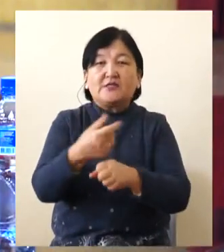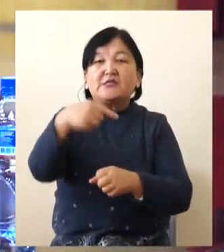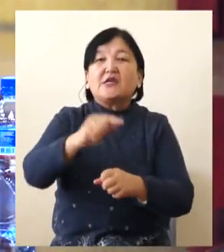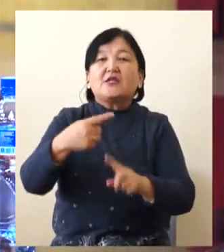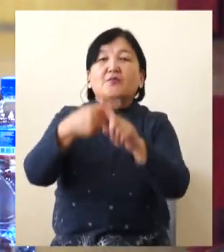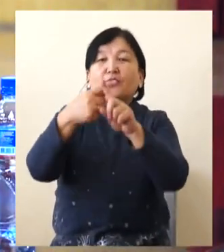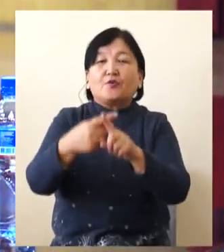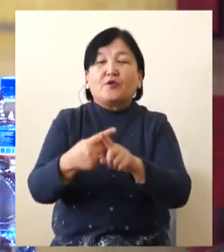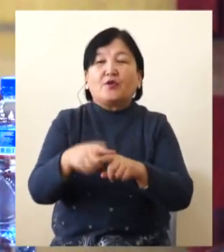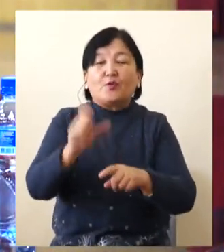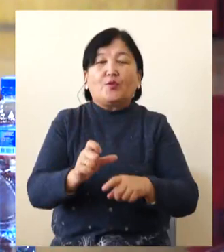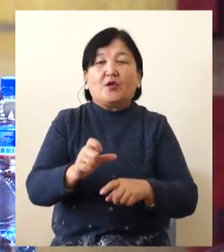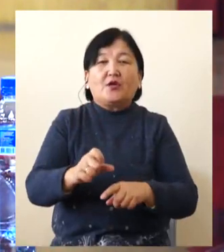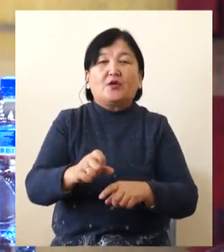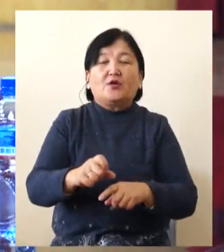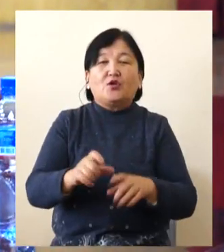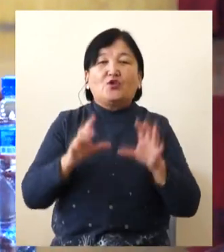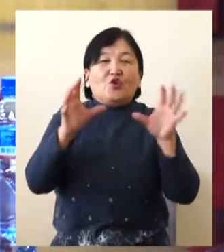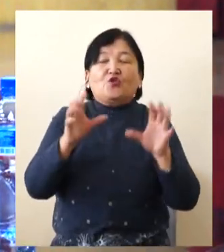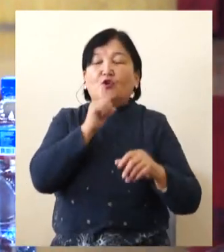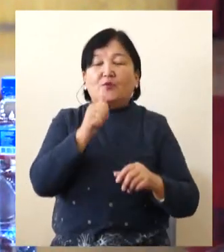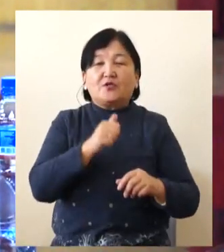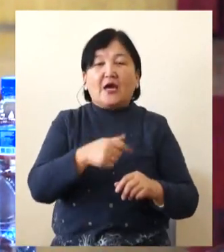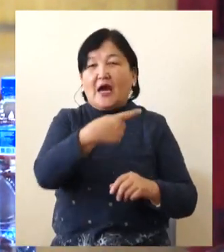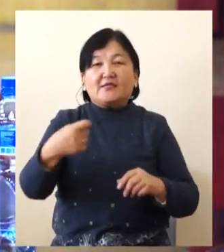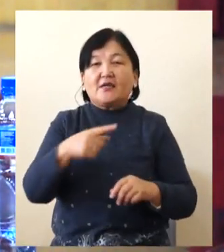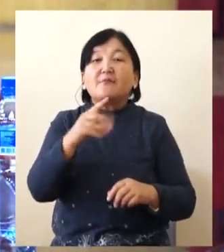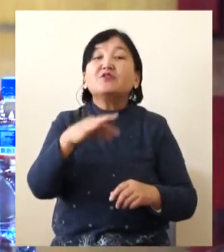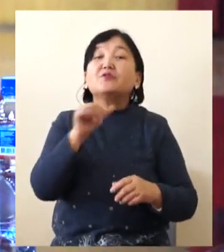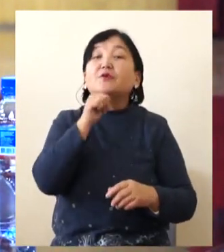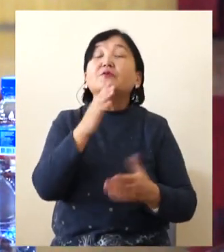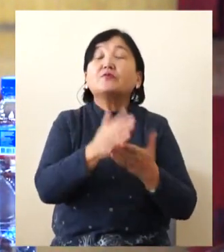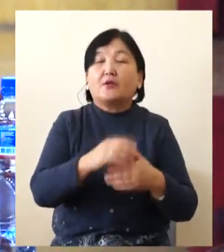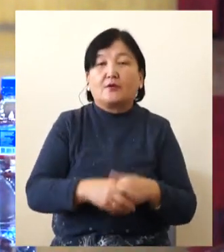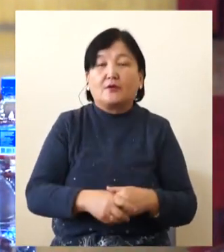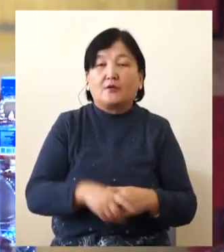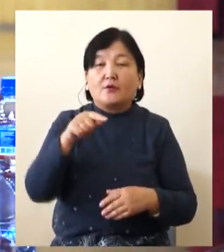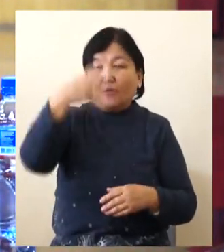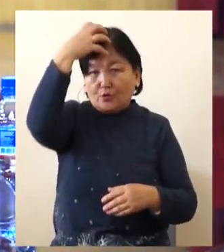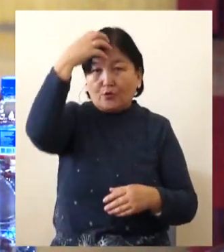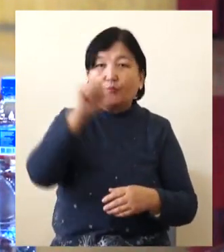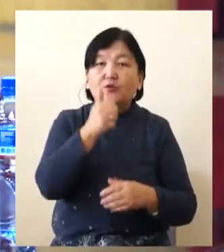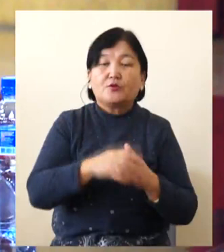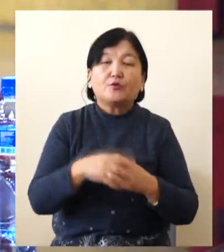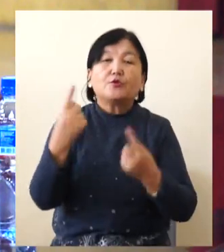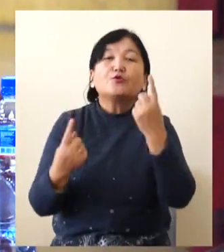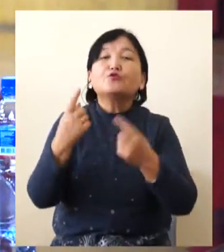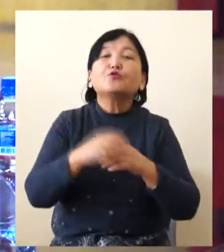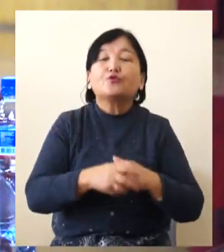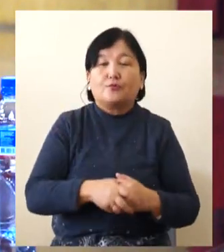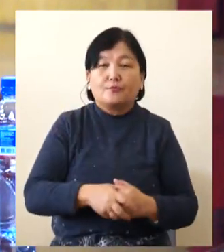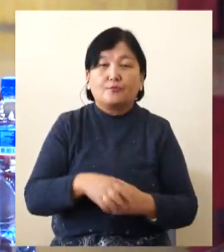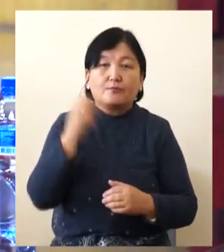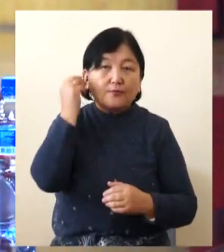тийм цочхоор юм уу, хасхаар хэмжээний зардал биш үү шүү дээ. А энийг хийх ганцхан арга төр биш. Өрсөлдөө.